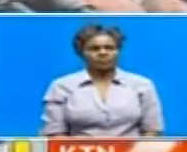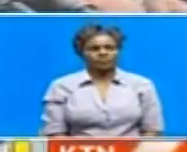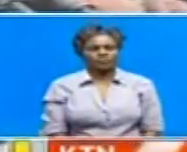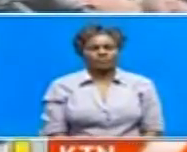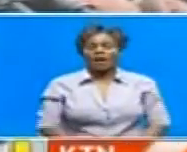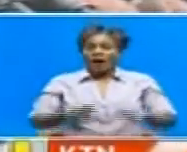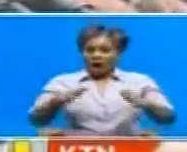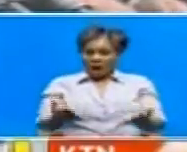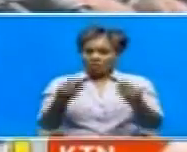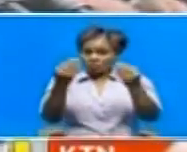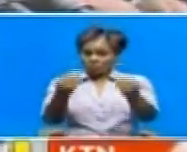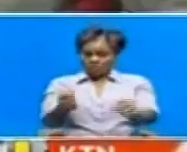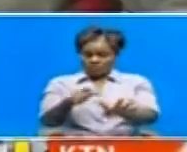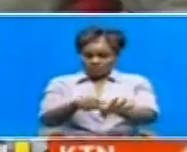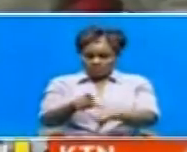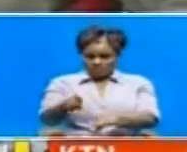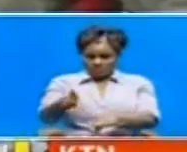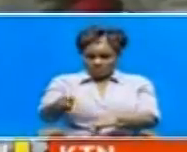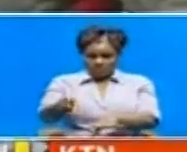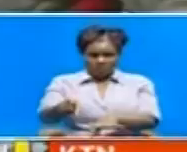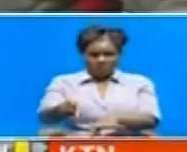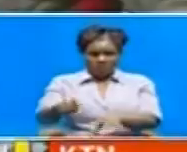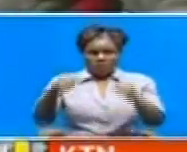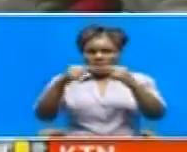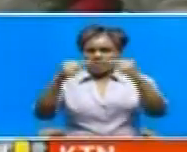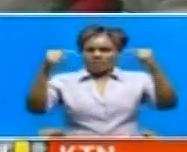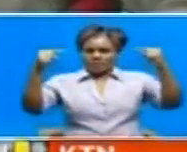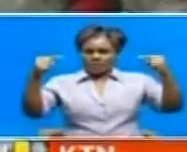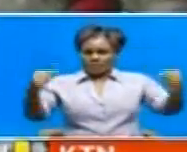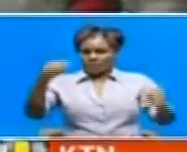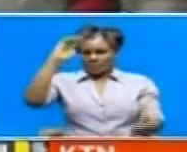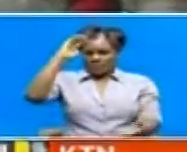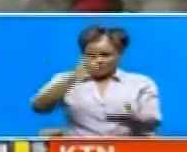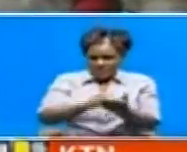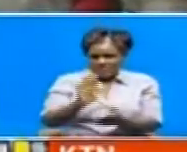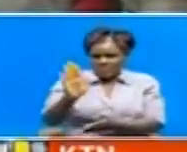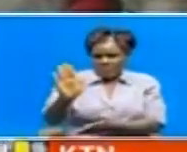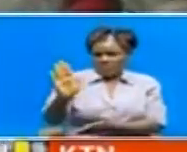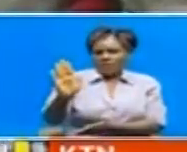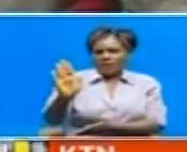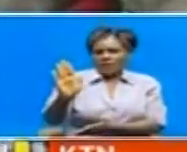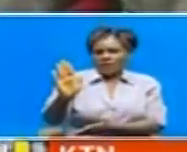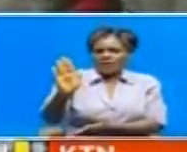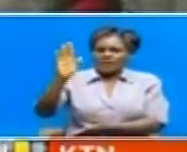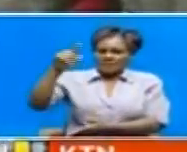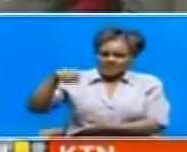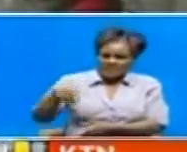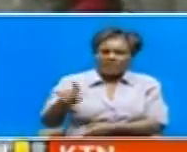That is how you deal with the jiga. Huyu ni adui ambaye anaamini kwa kichwa yake ya